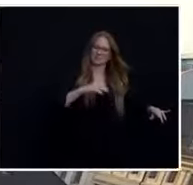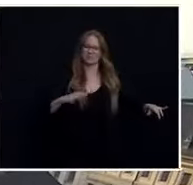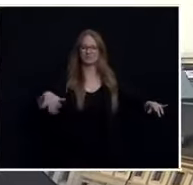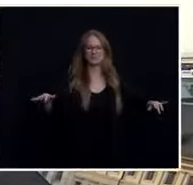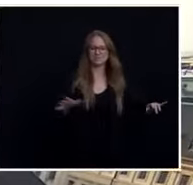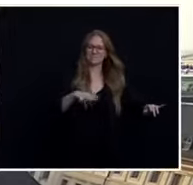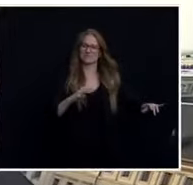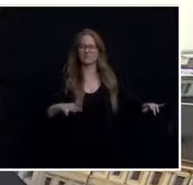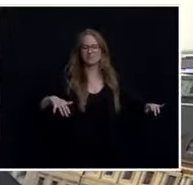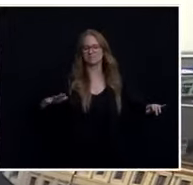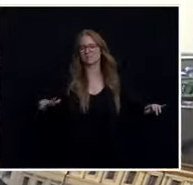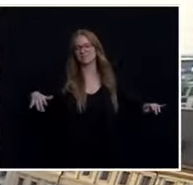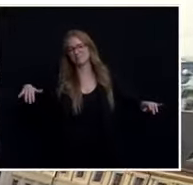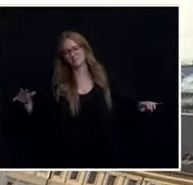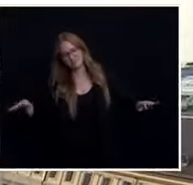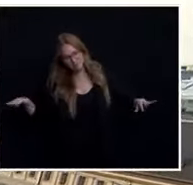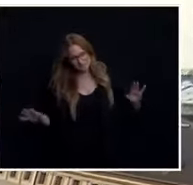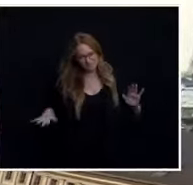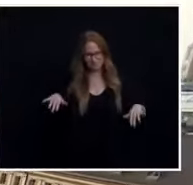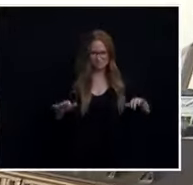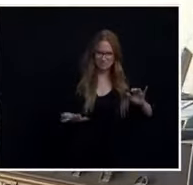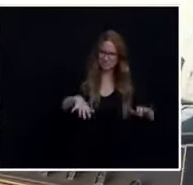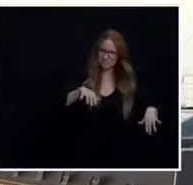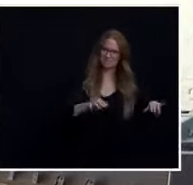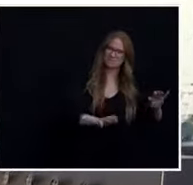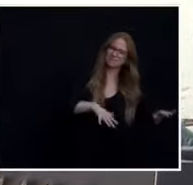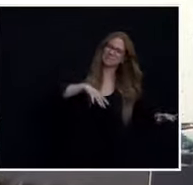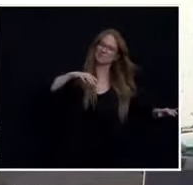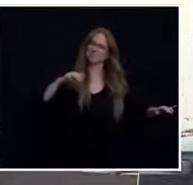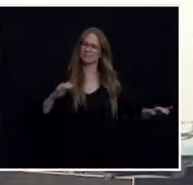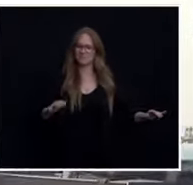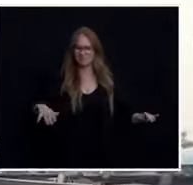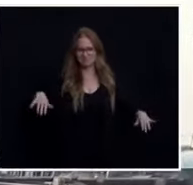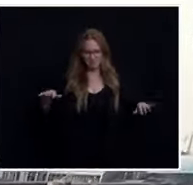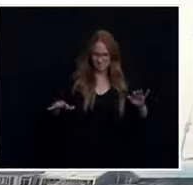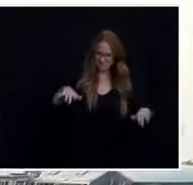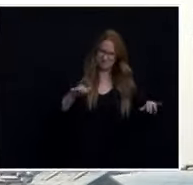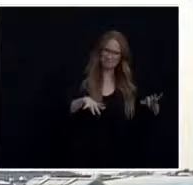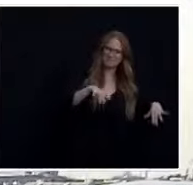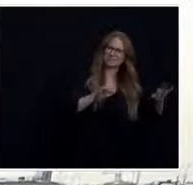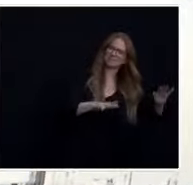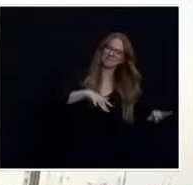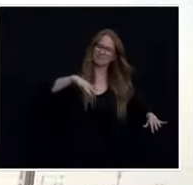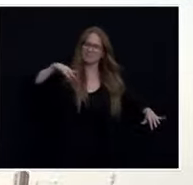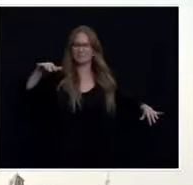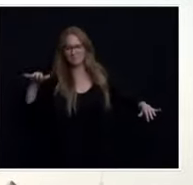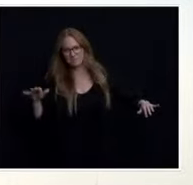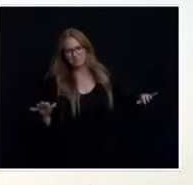Thank you.